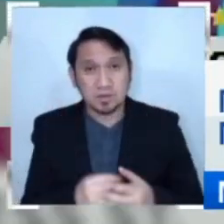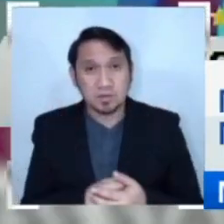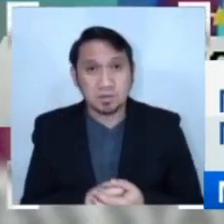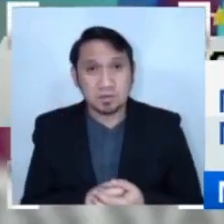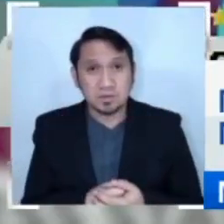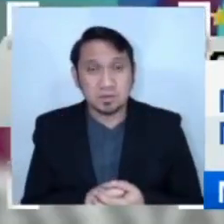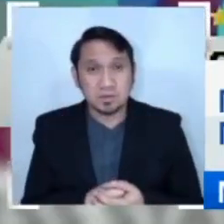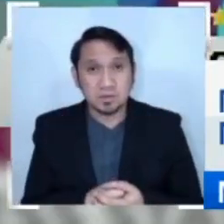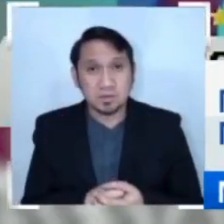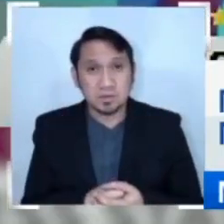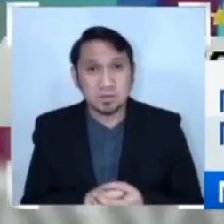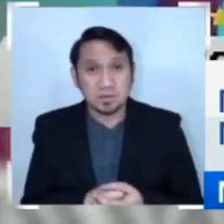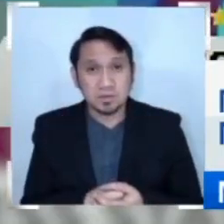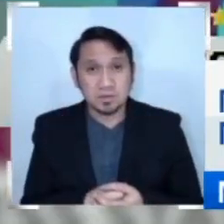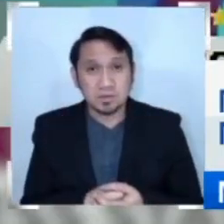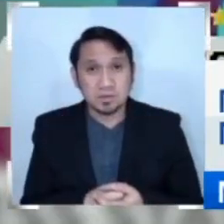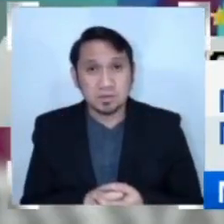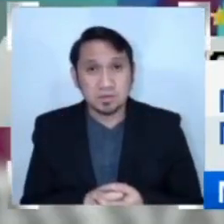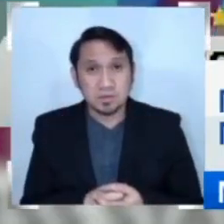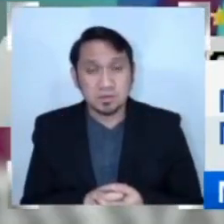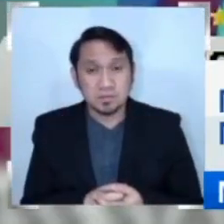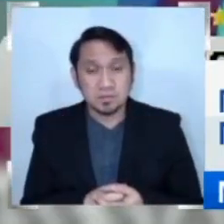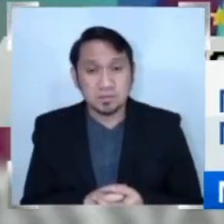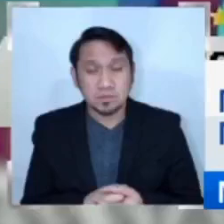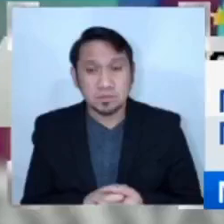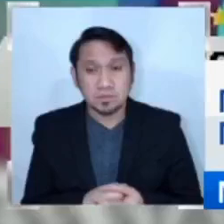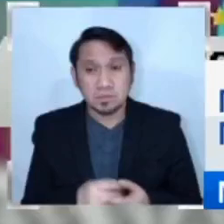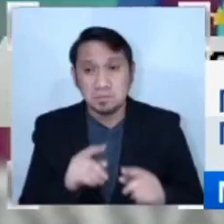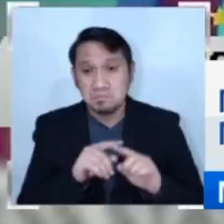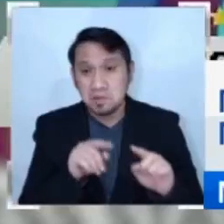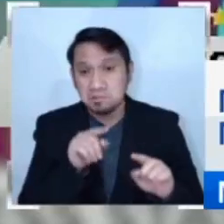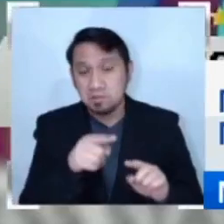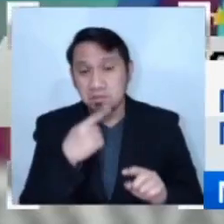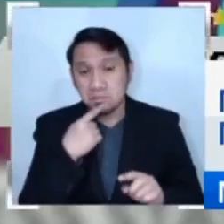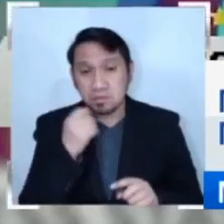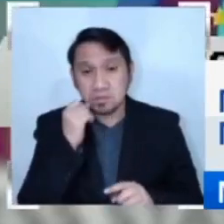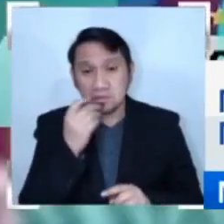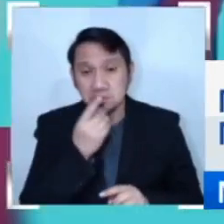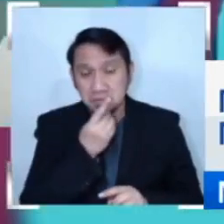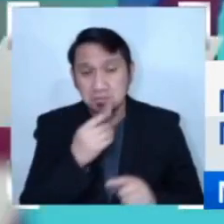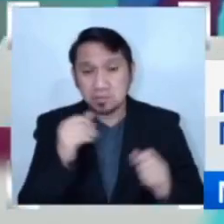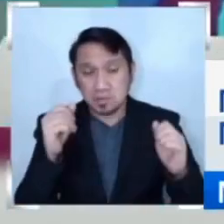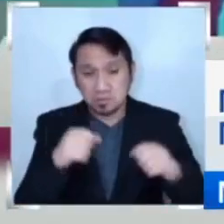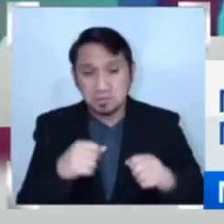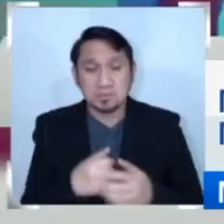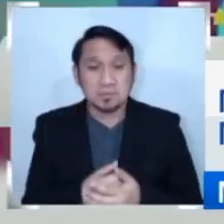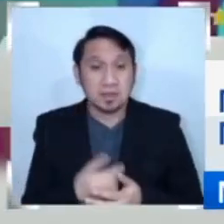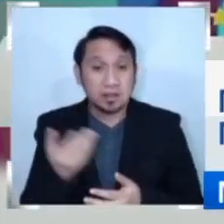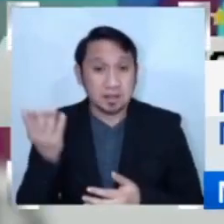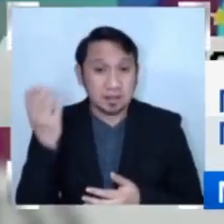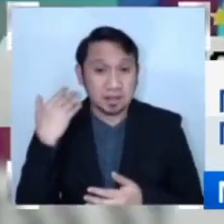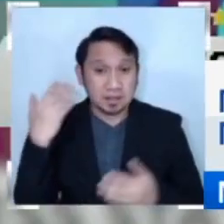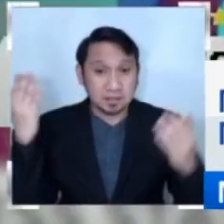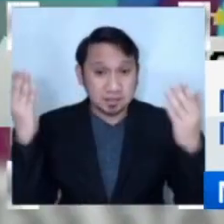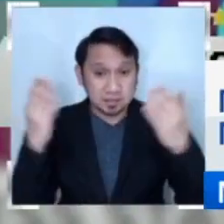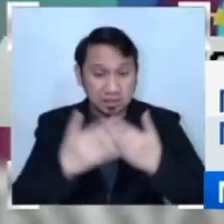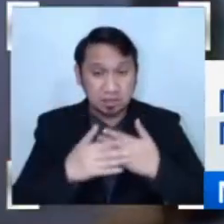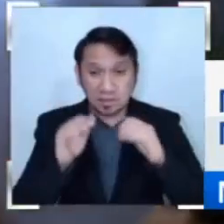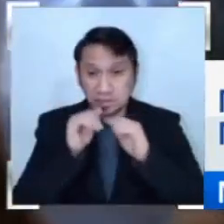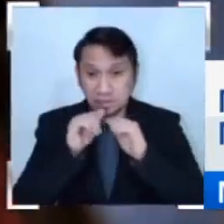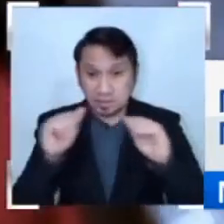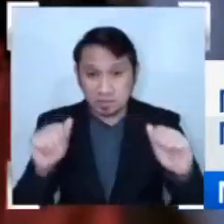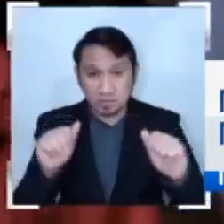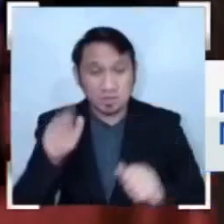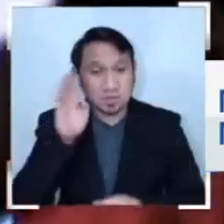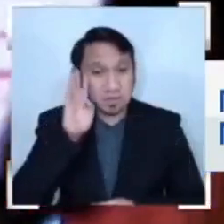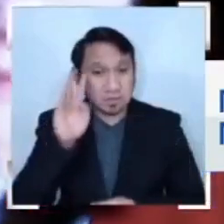ng Secretary of Education. Pero nag-agree naman siya at... Buwena naman ang inanunsyo kagabi ng Presumptive President Bongbong Marcos